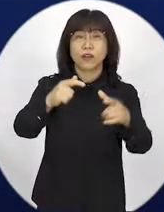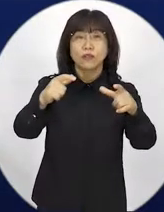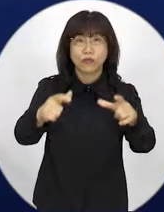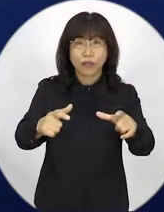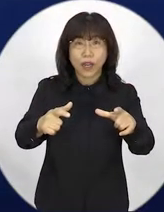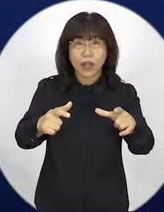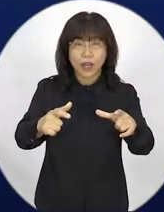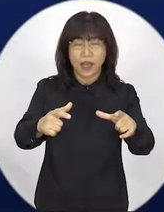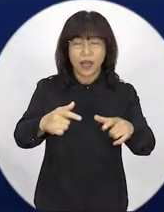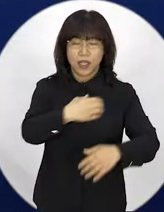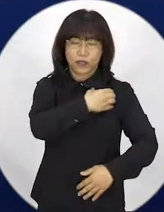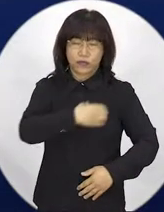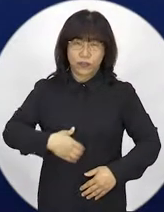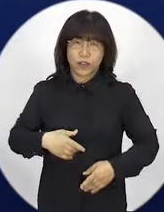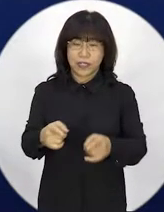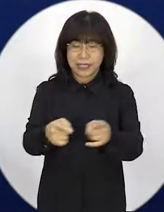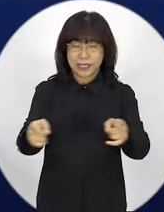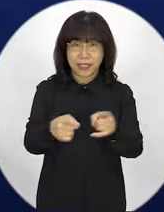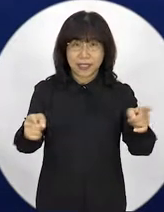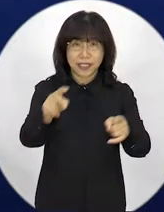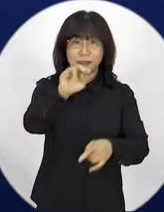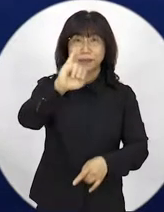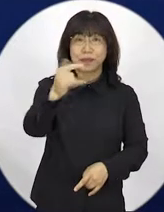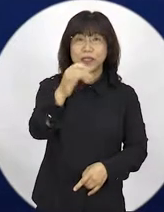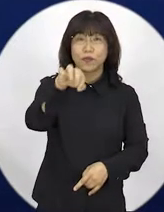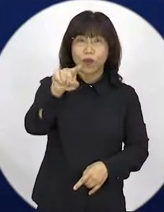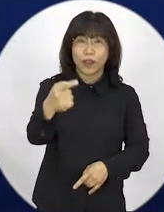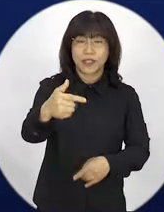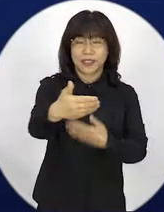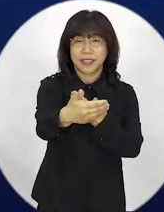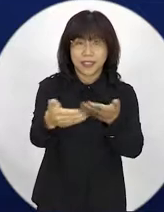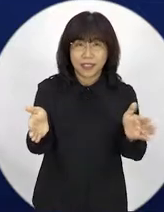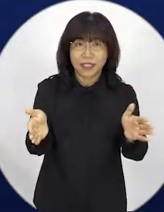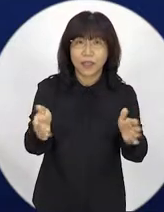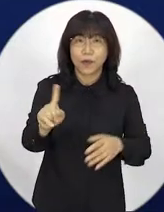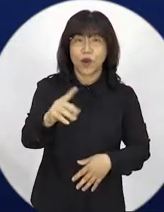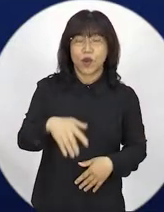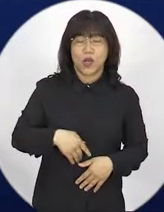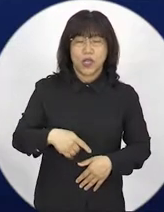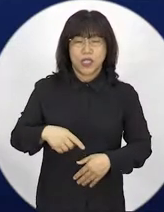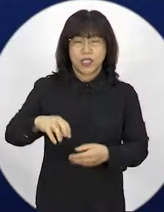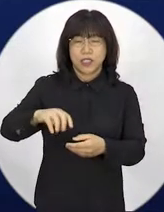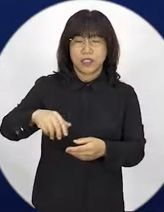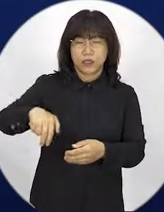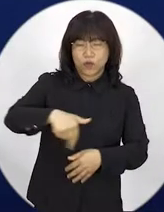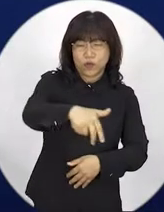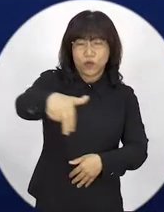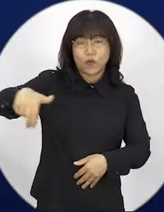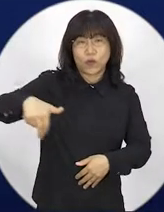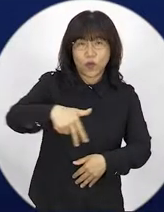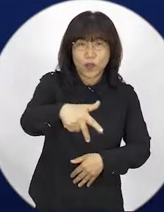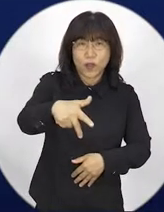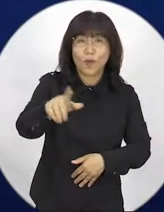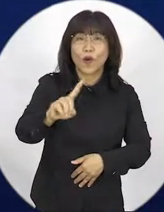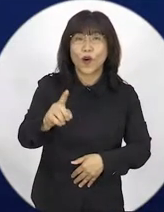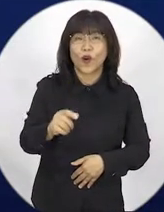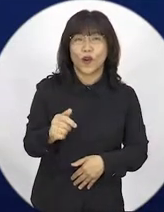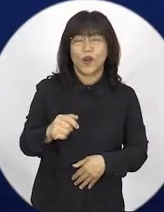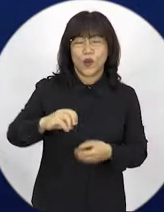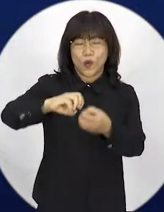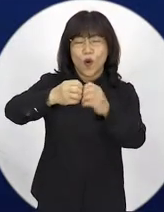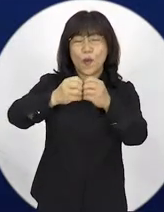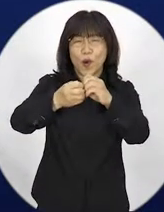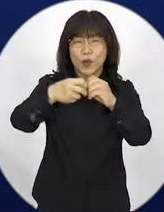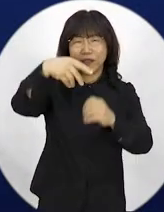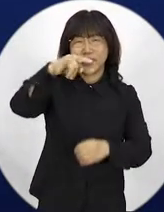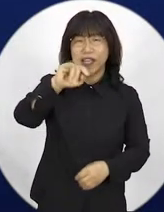강서구가 청사 1층 민원실을 스스로 돌아다니며 청사 홍보와 안내 서비스를 담당할 인공지능 민원 안내로봇